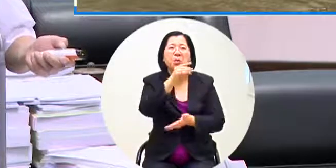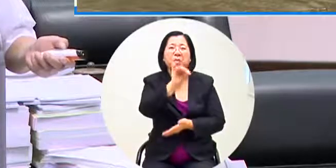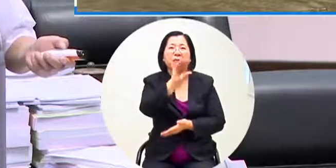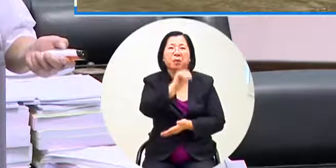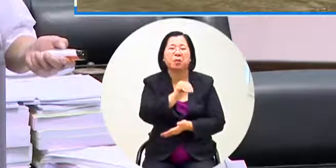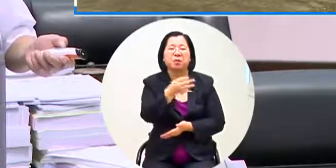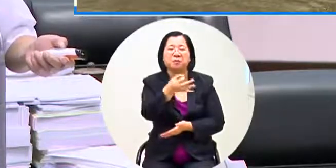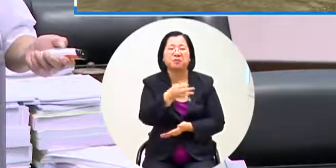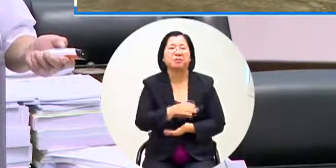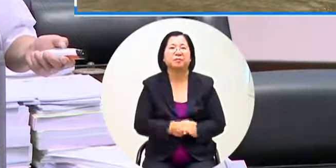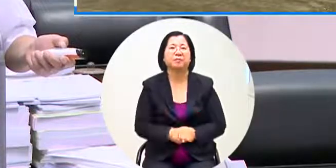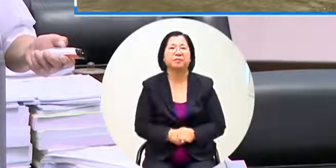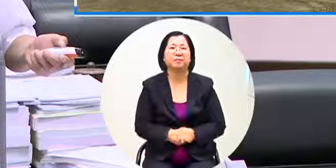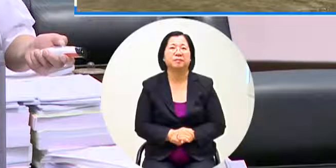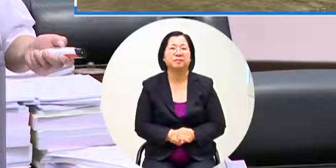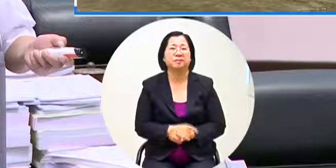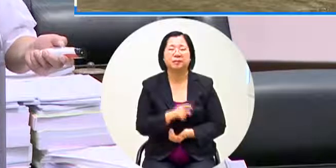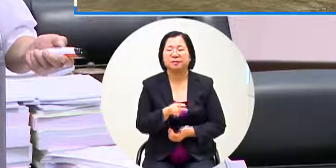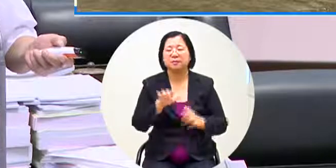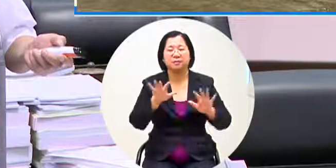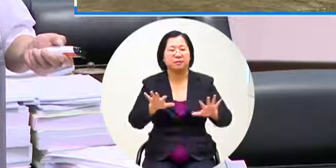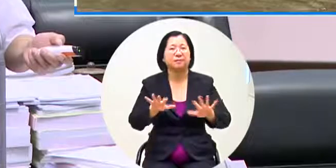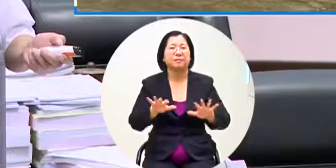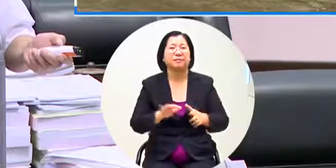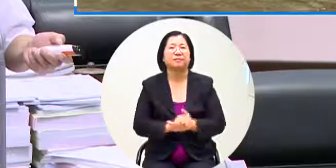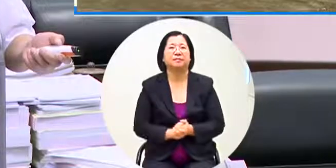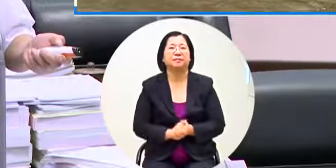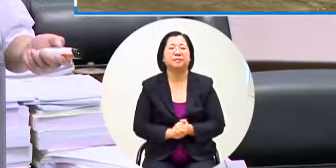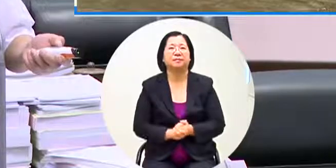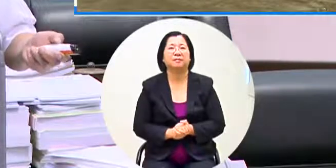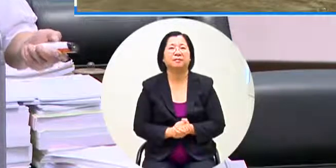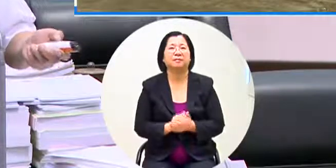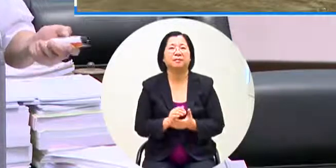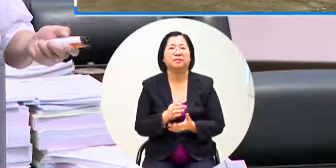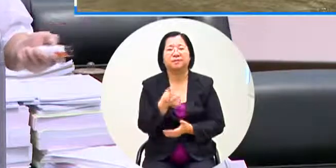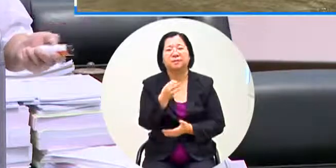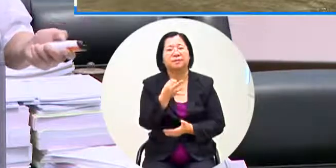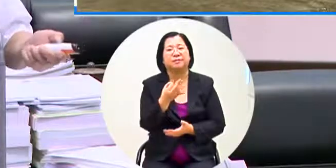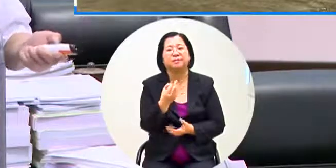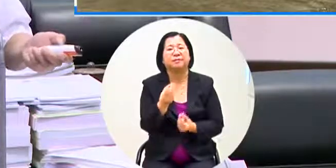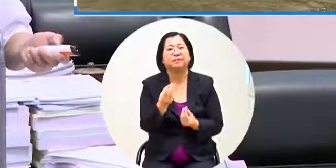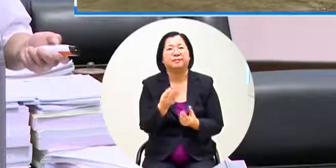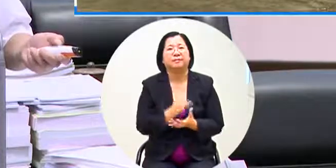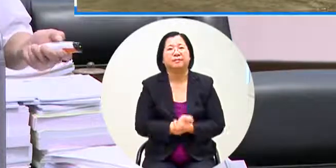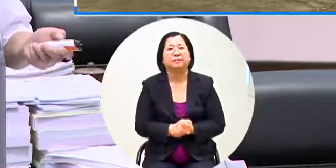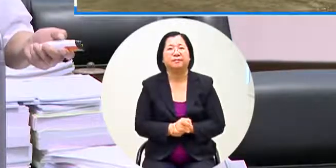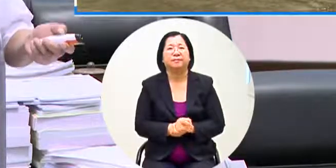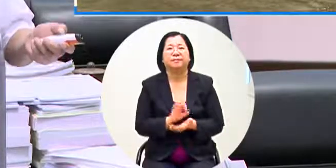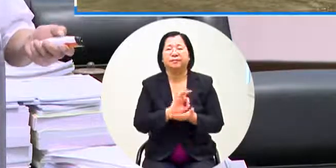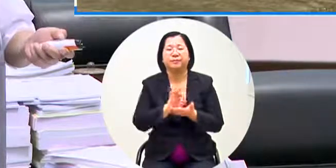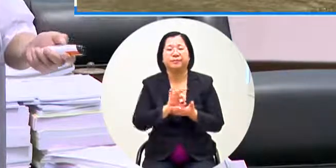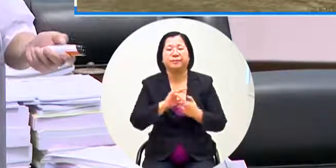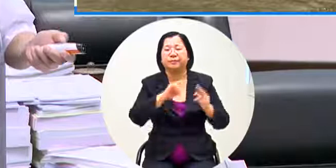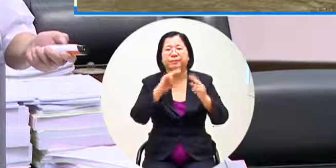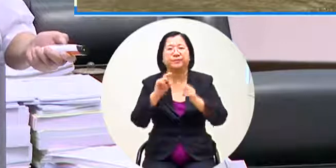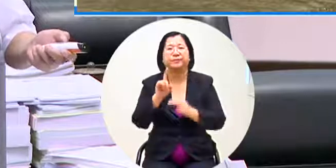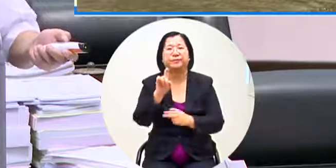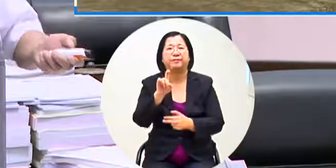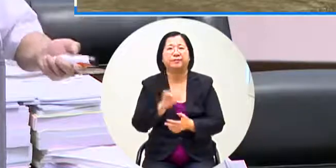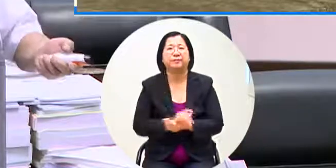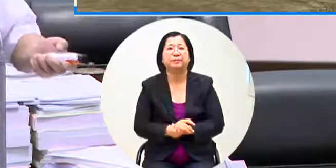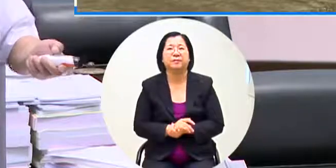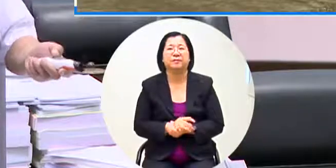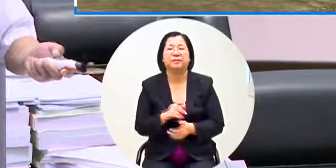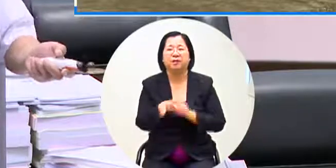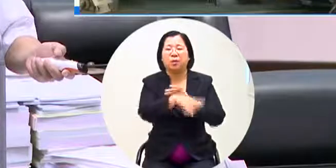目前嘛无能力吼，去。一个费用啦吼，啊，即目前嘛，规栋拢无使用啊，这是里活动